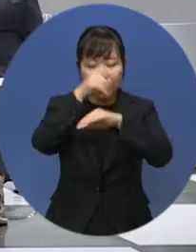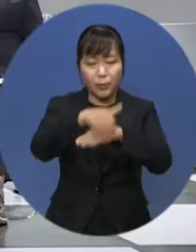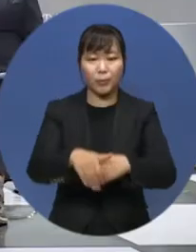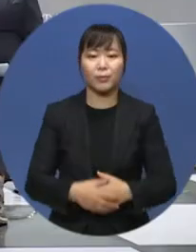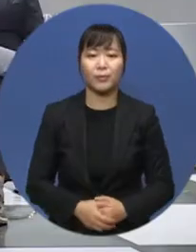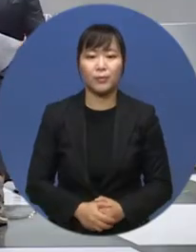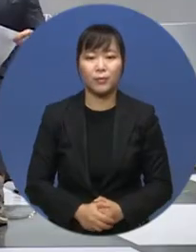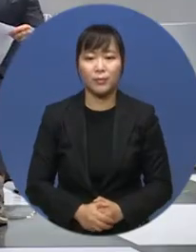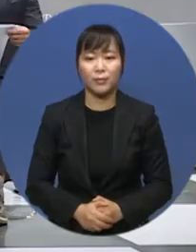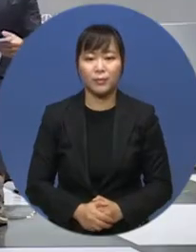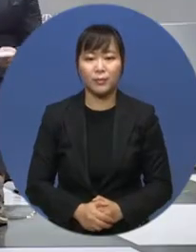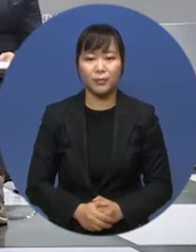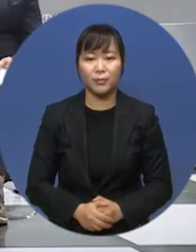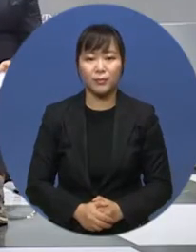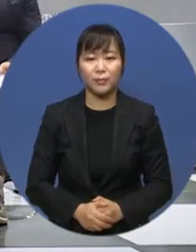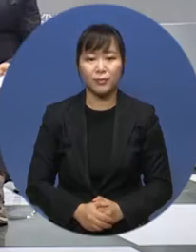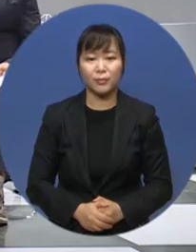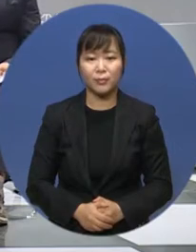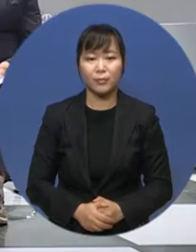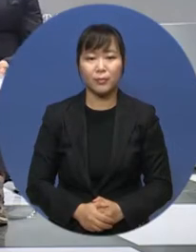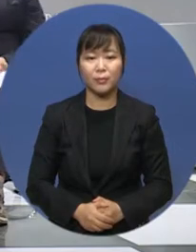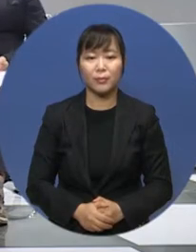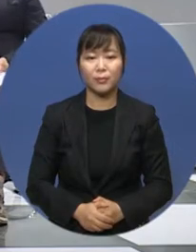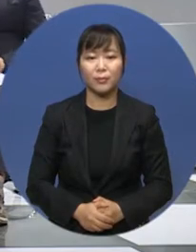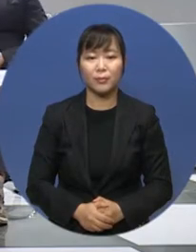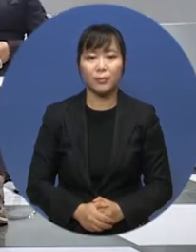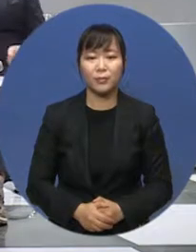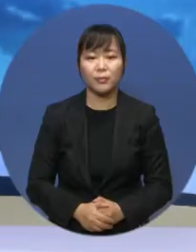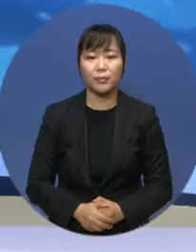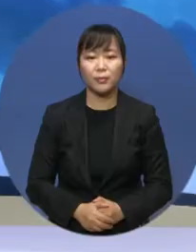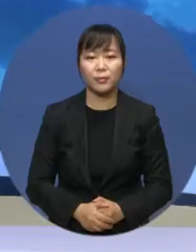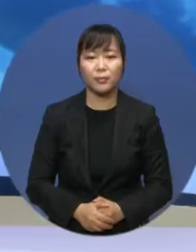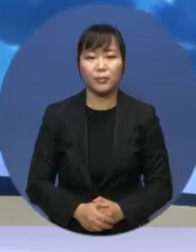방침입니다. 복지TV 뉴스 박성용입니다.